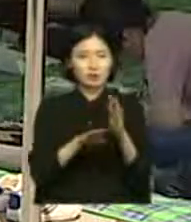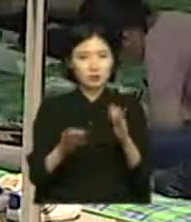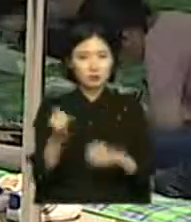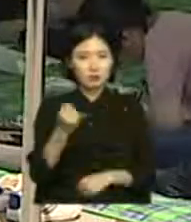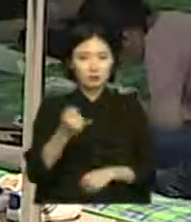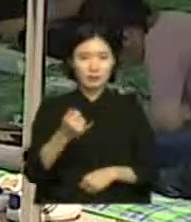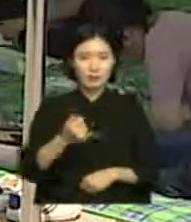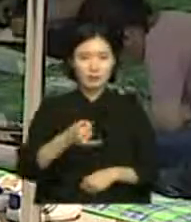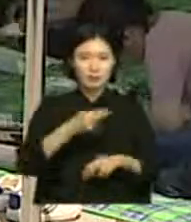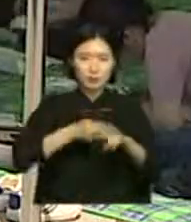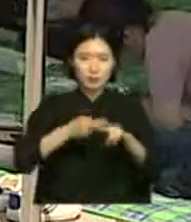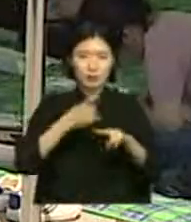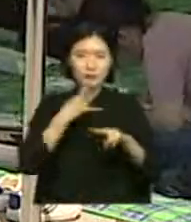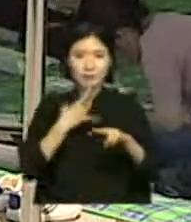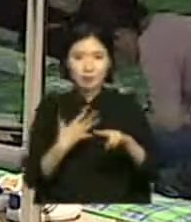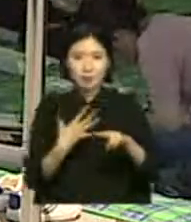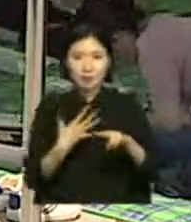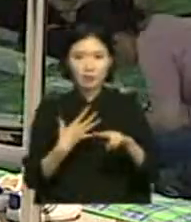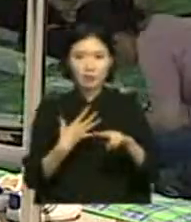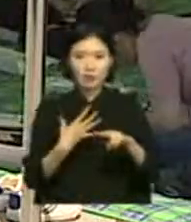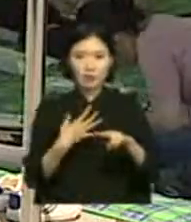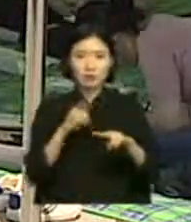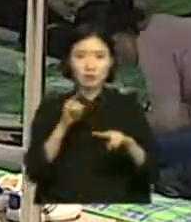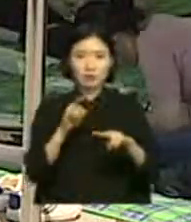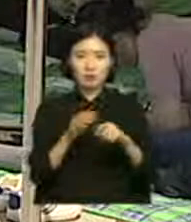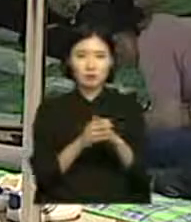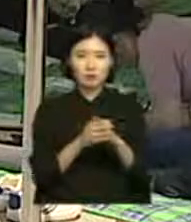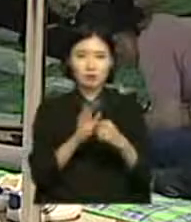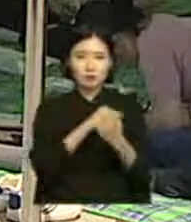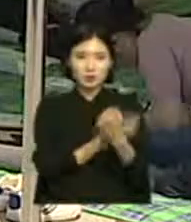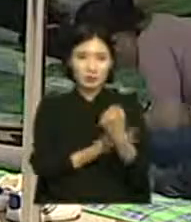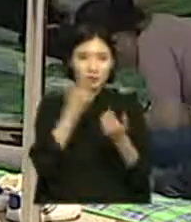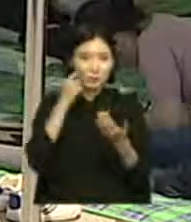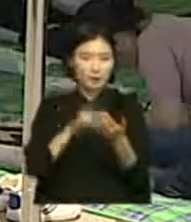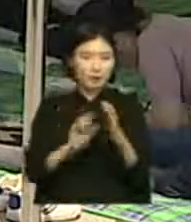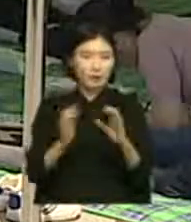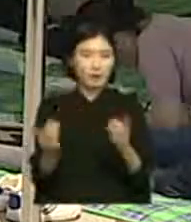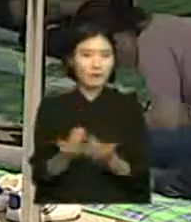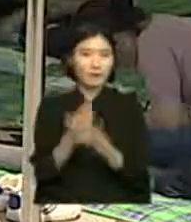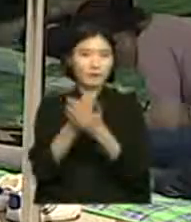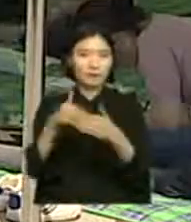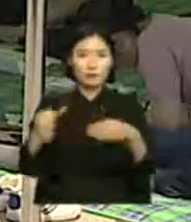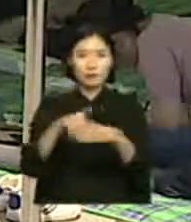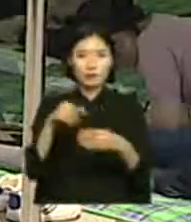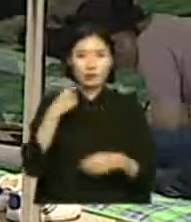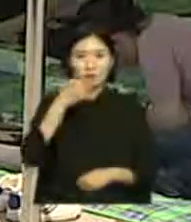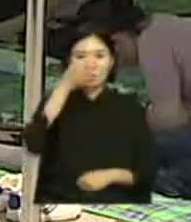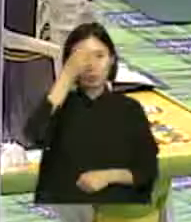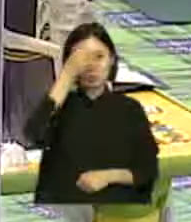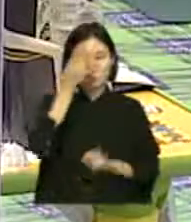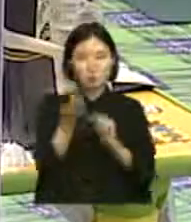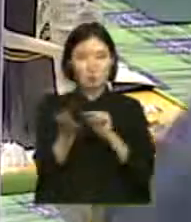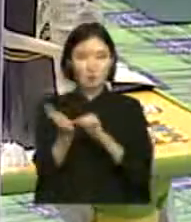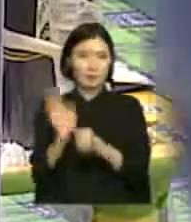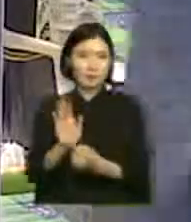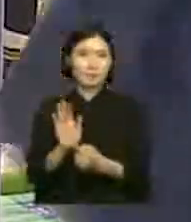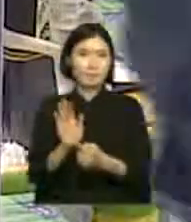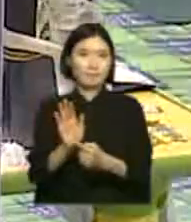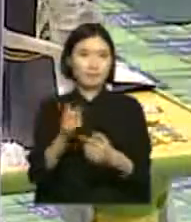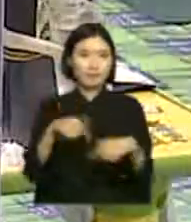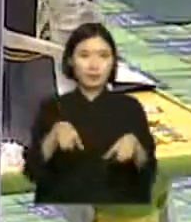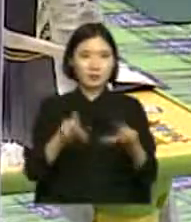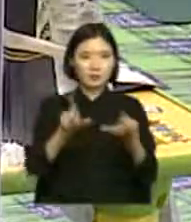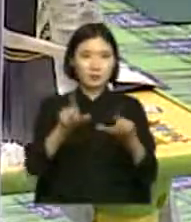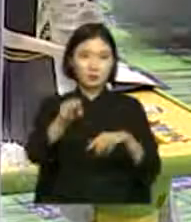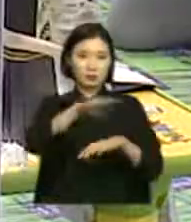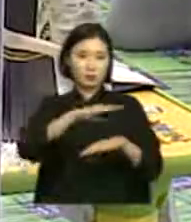했지 아무것도 못하잖아요. 그럼 그걸 발굴시켜서 국가발전에 문화예술로서 이걸 빛내주자. 이날은